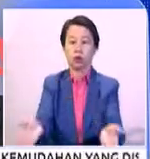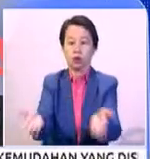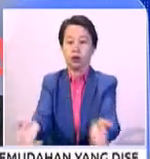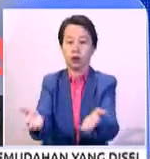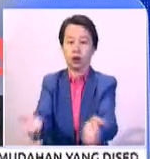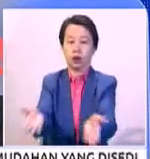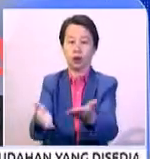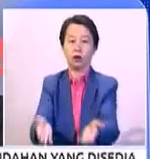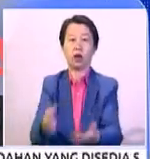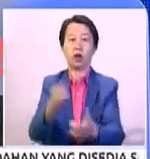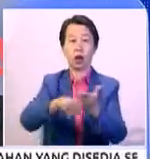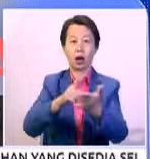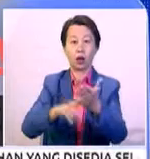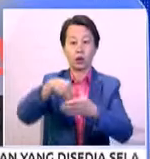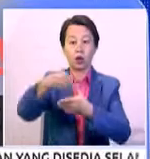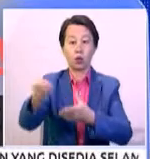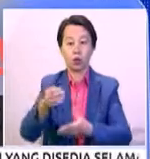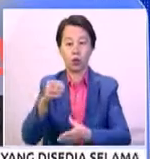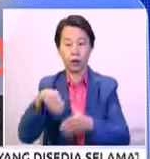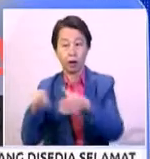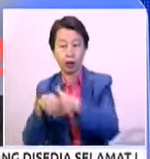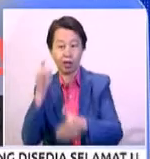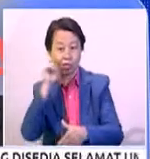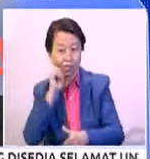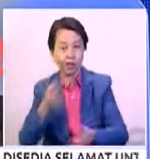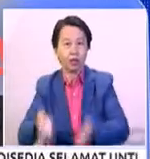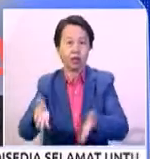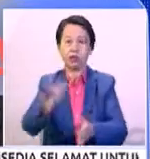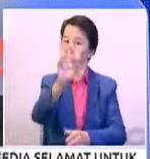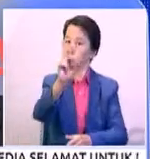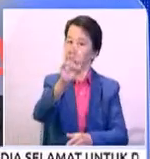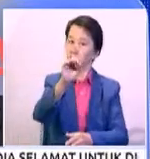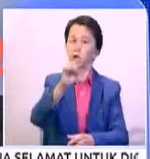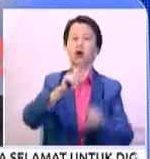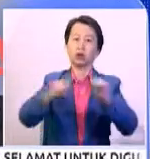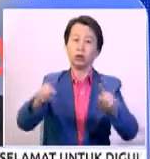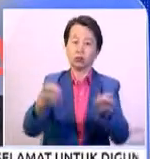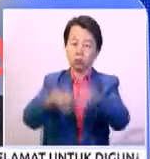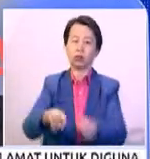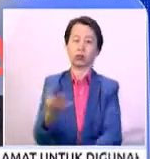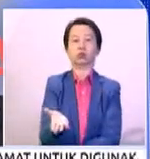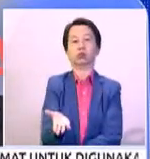galakkan apa-apa di luar perkahwinan. Namun kalau ini berlaku,